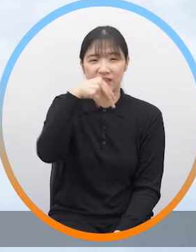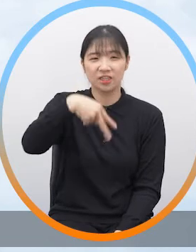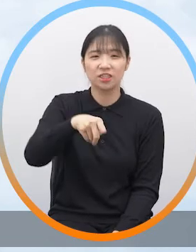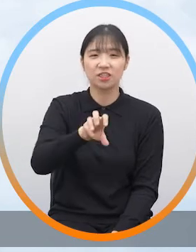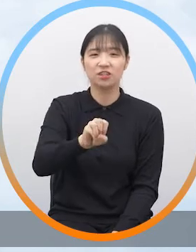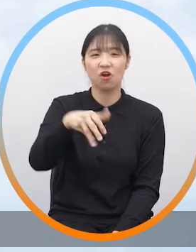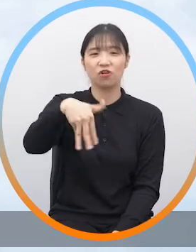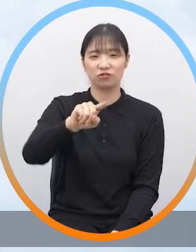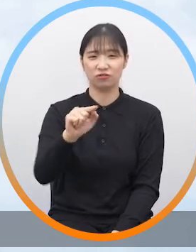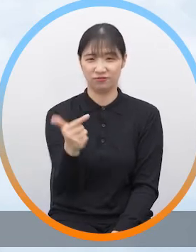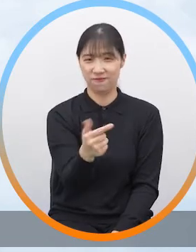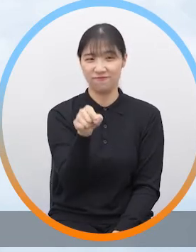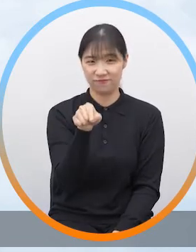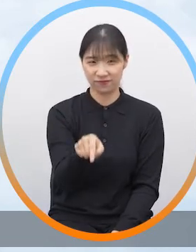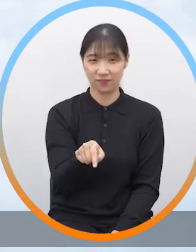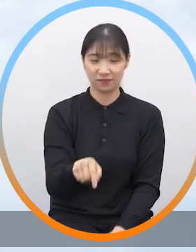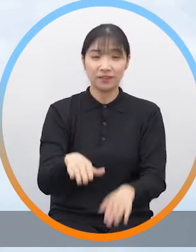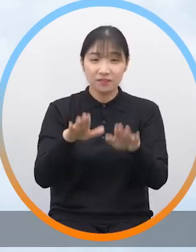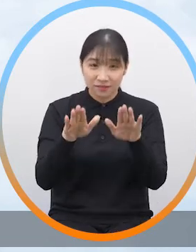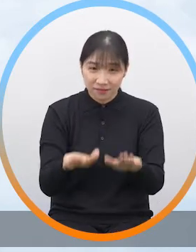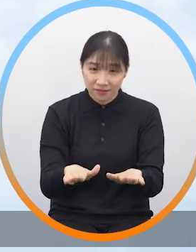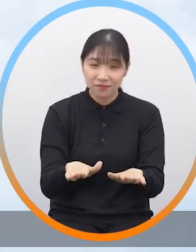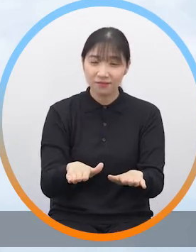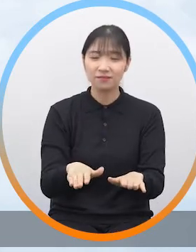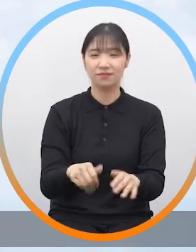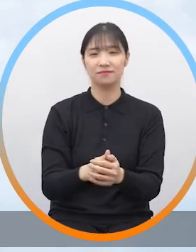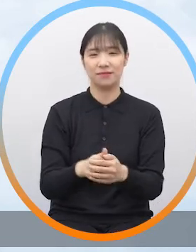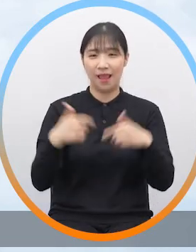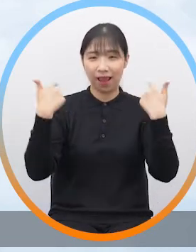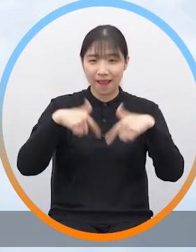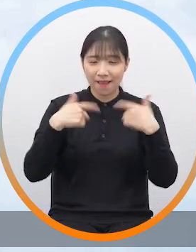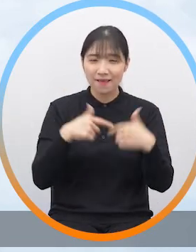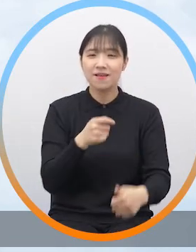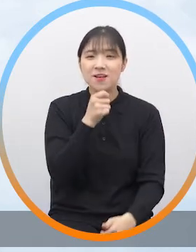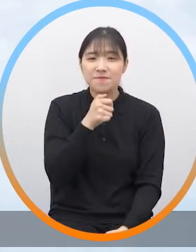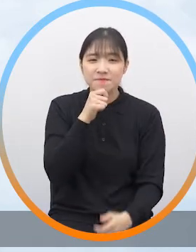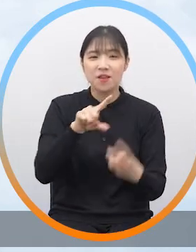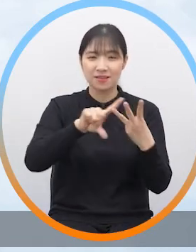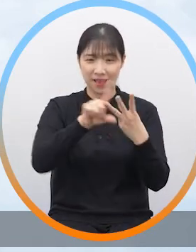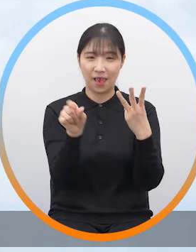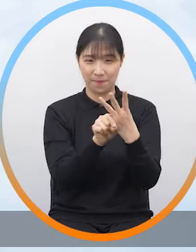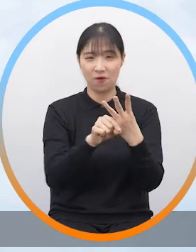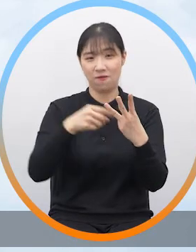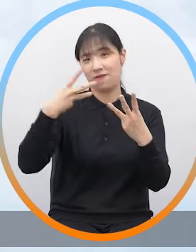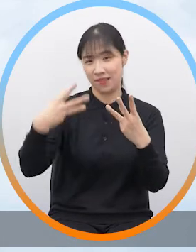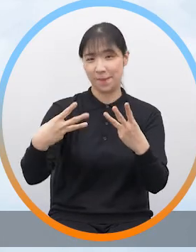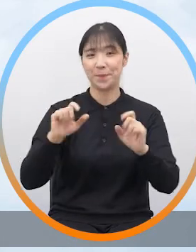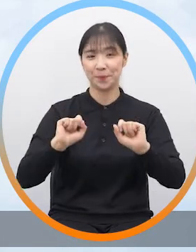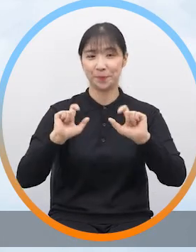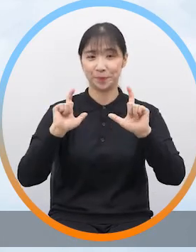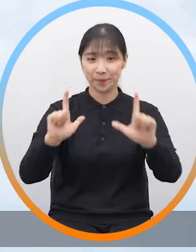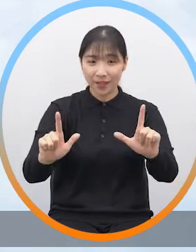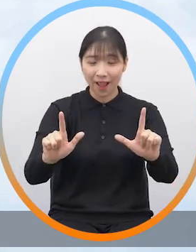성천. 자, 이건 현재도 지금 영암에서 매년 음력 3월 삼진날, 3월